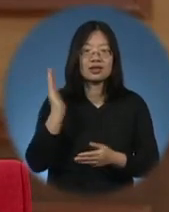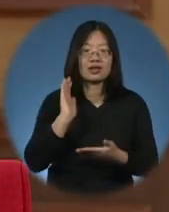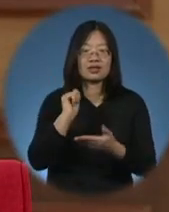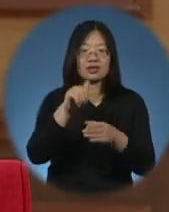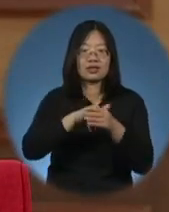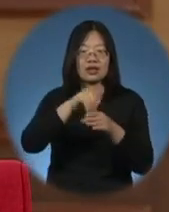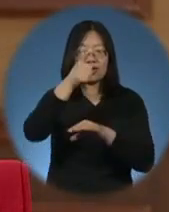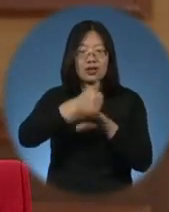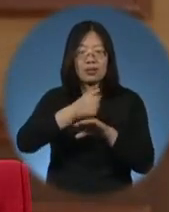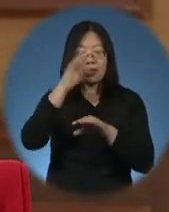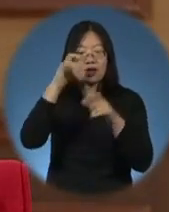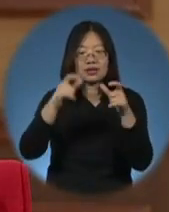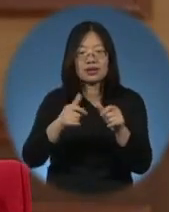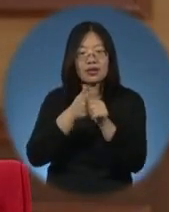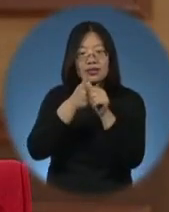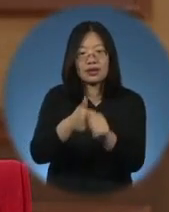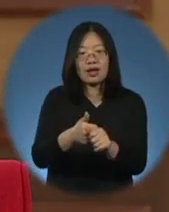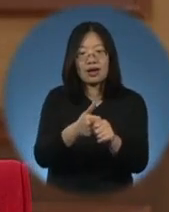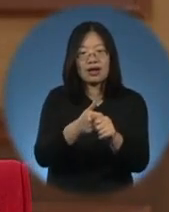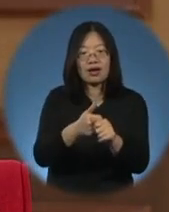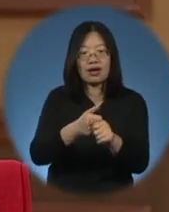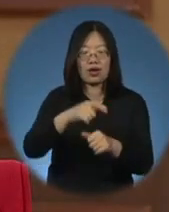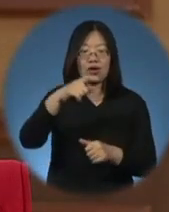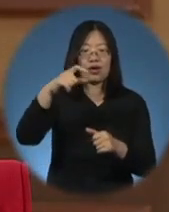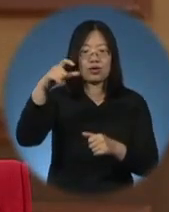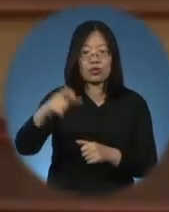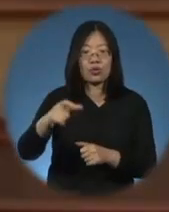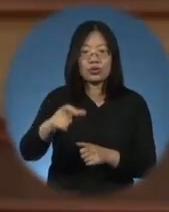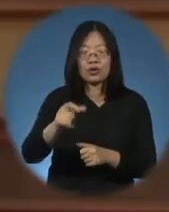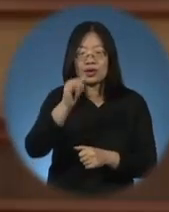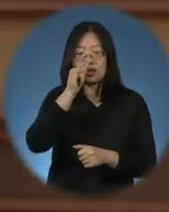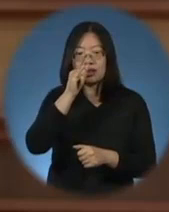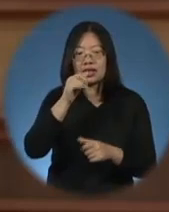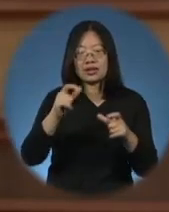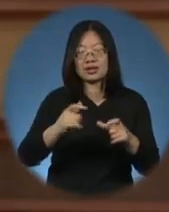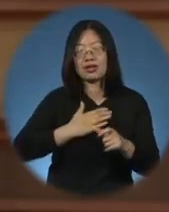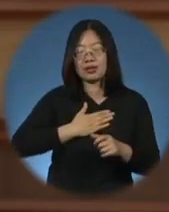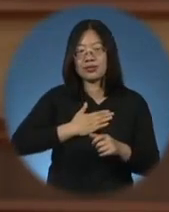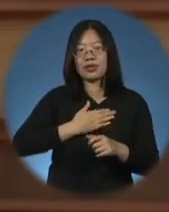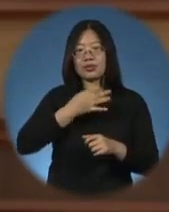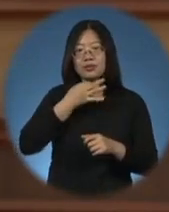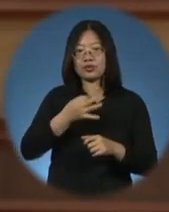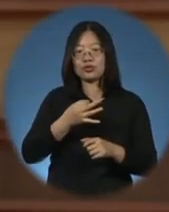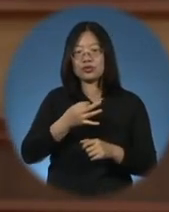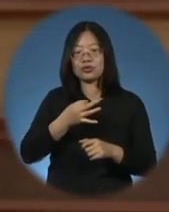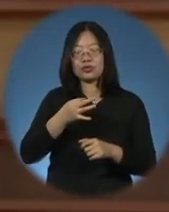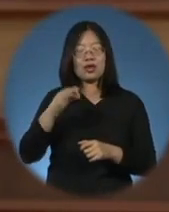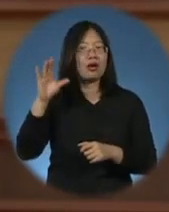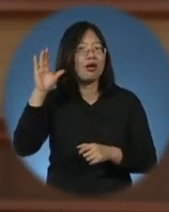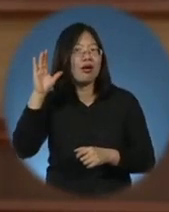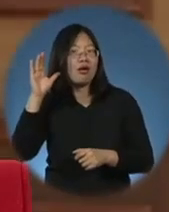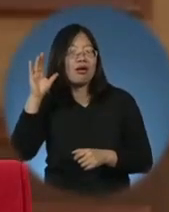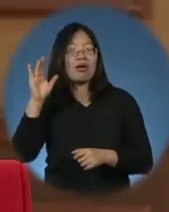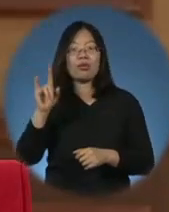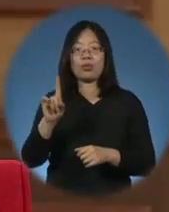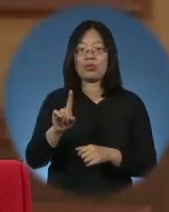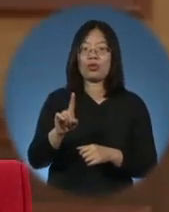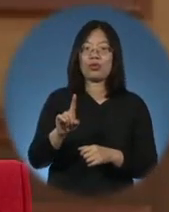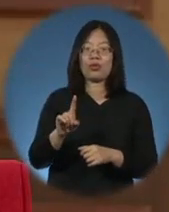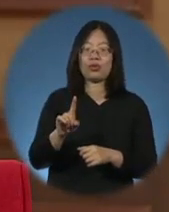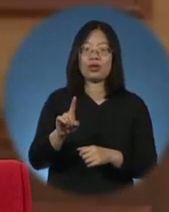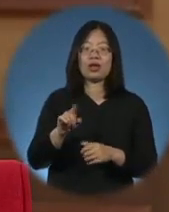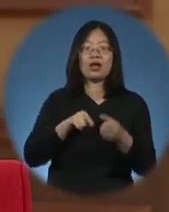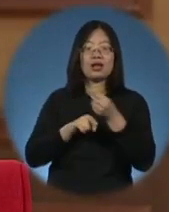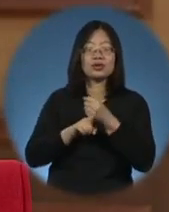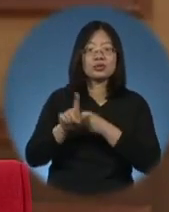선거 결과를 보면 지역별로 거의 고정된 성향들이 있잖아요. 그렇죠. 지역 감정이라고 불리워지죠. 제가 언뜻 들은 얘기가 그게 이제